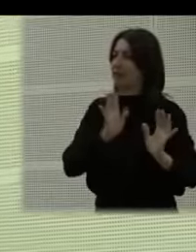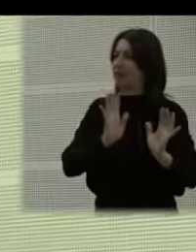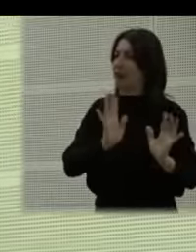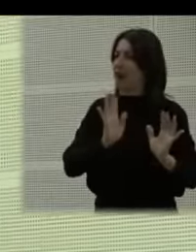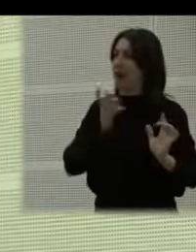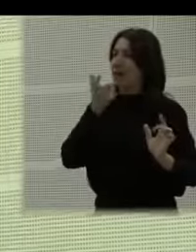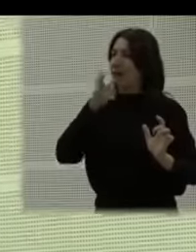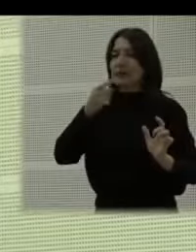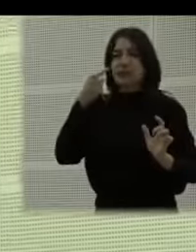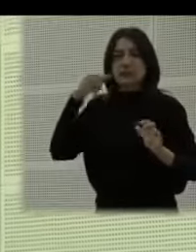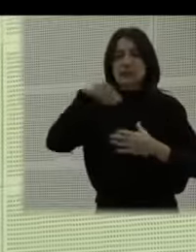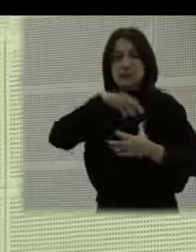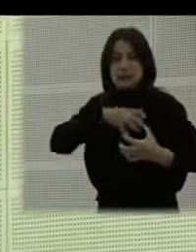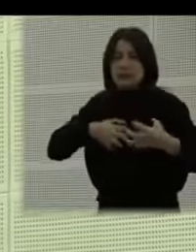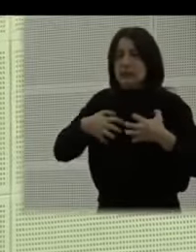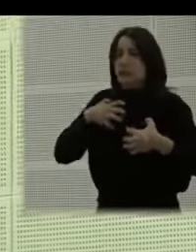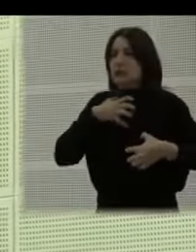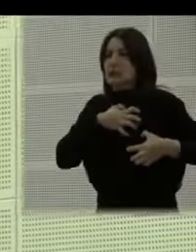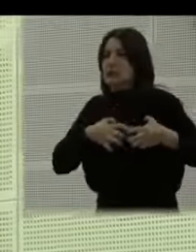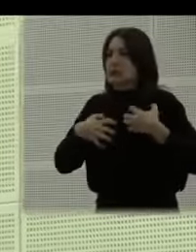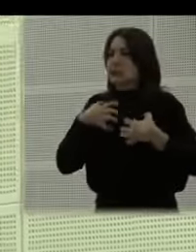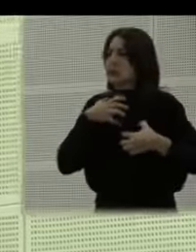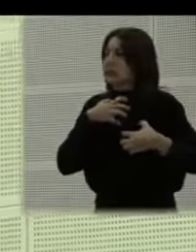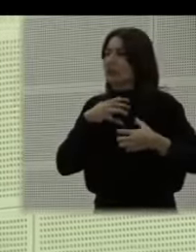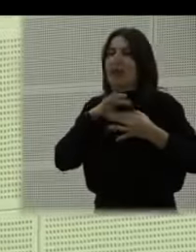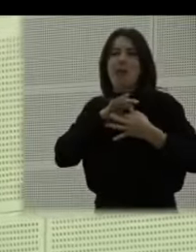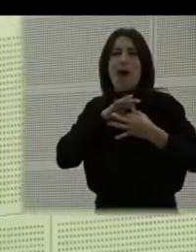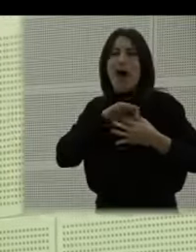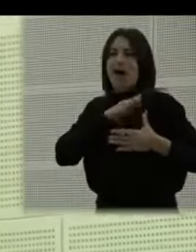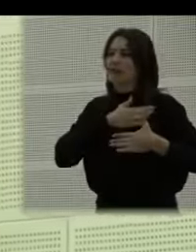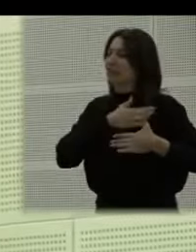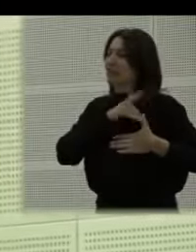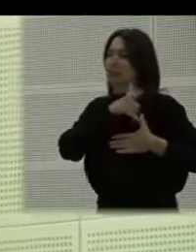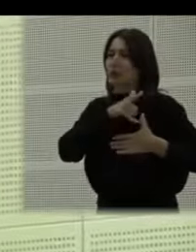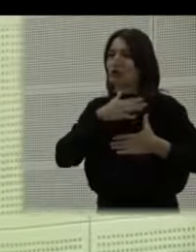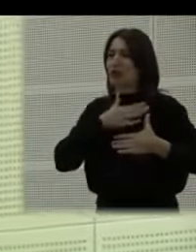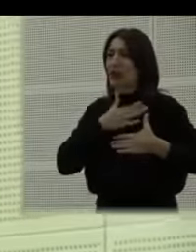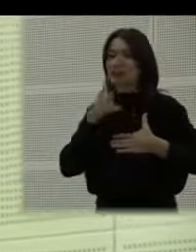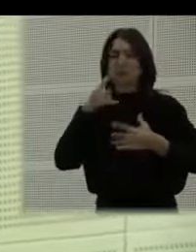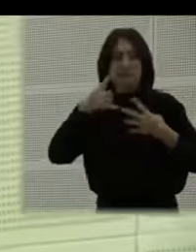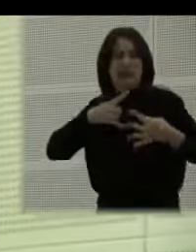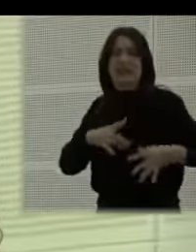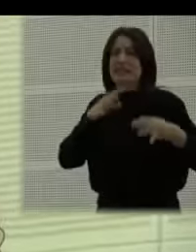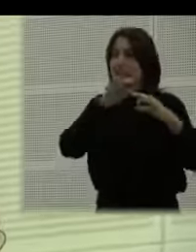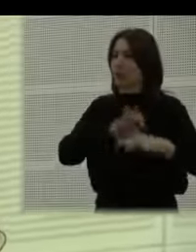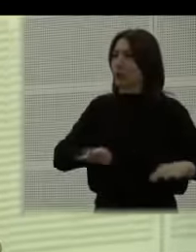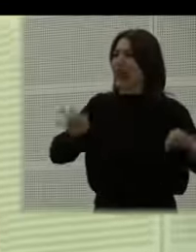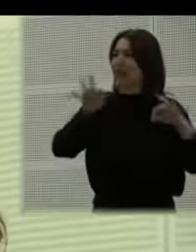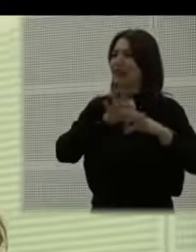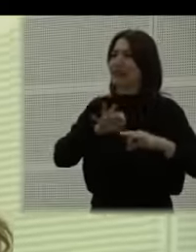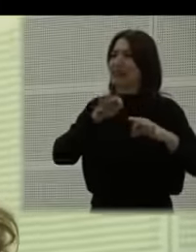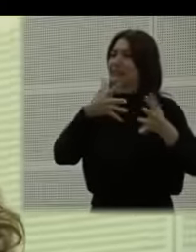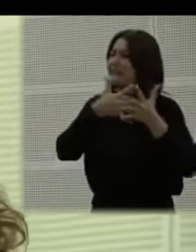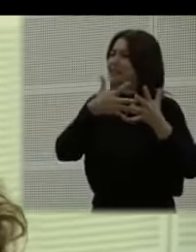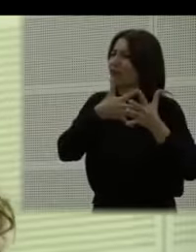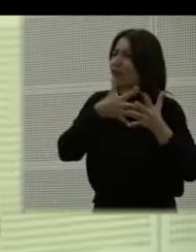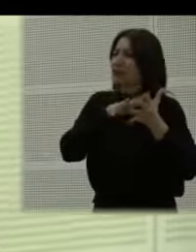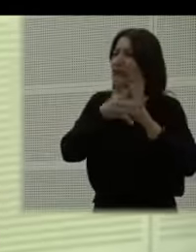perché non ero in pace con me stessa, non mi sentivo realizzata e stavo diventando una